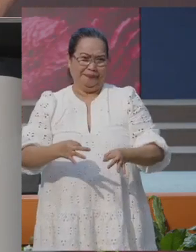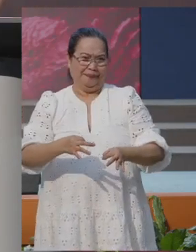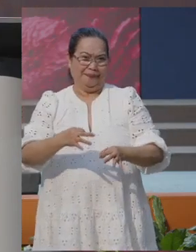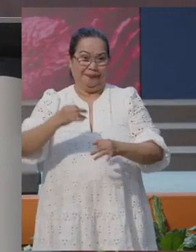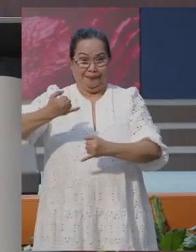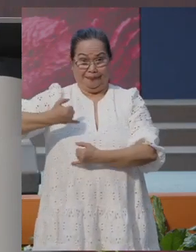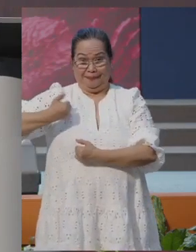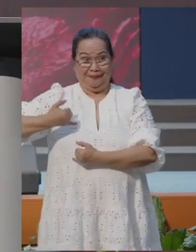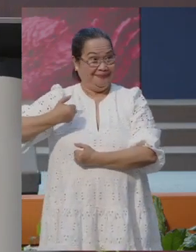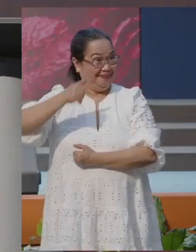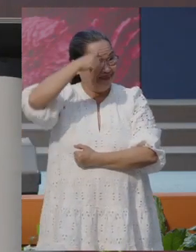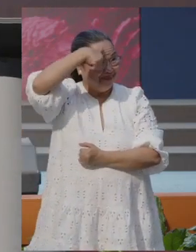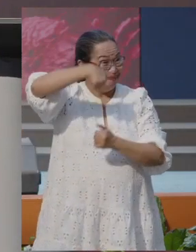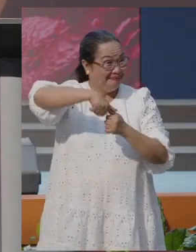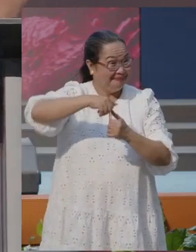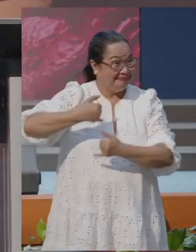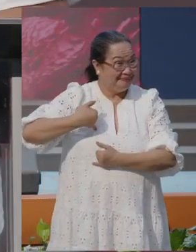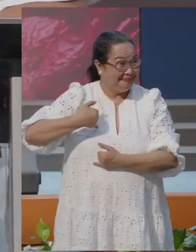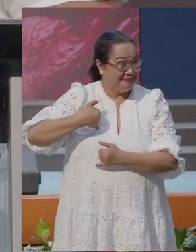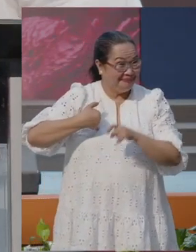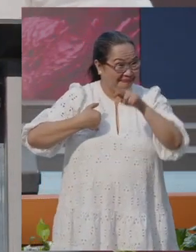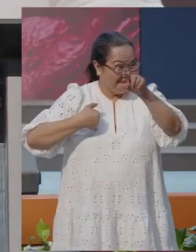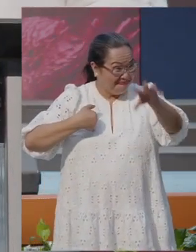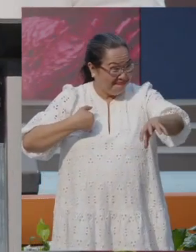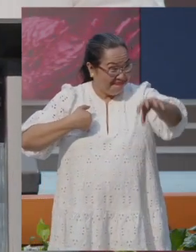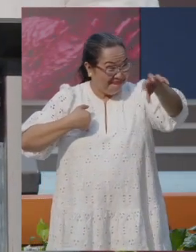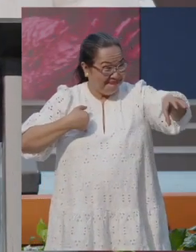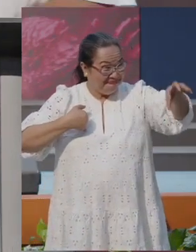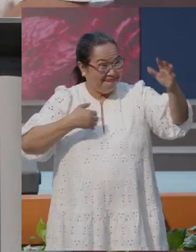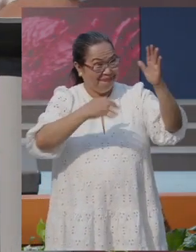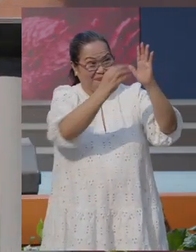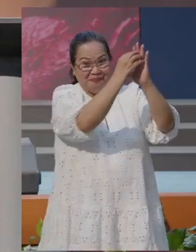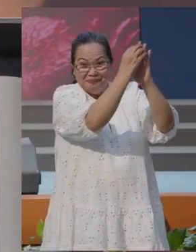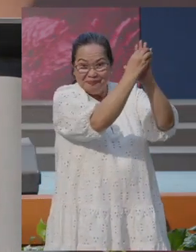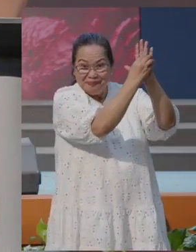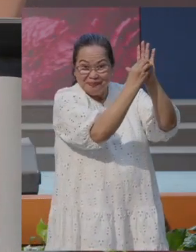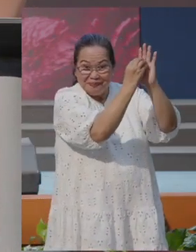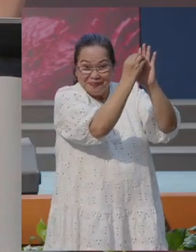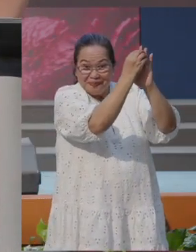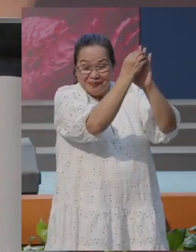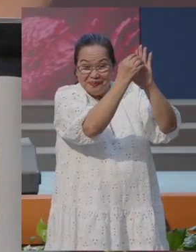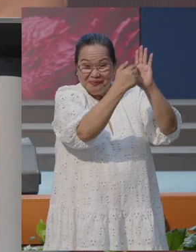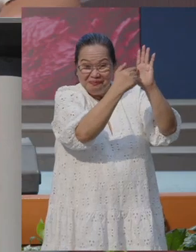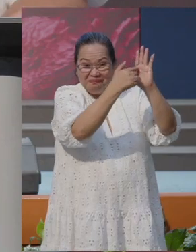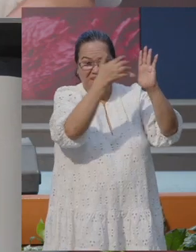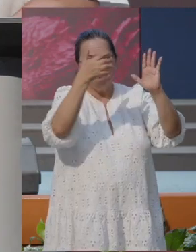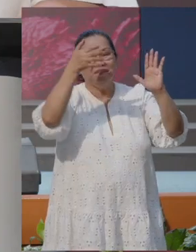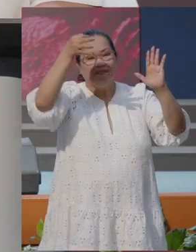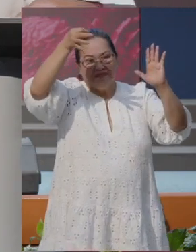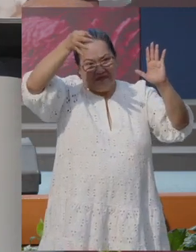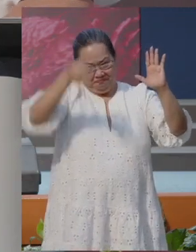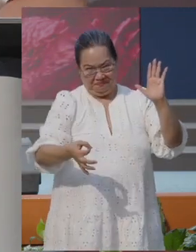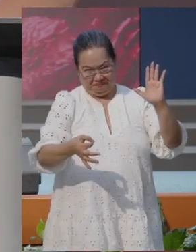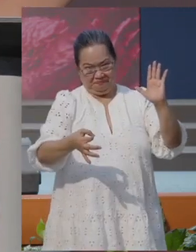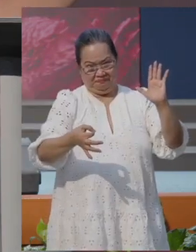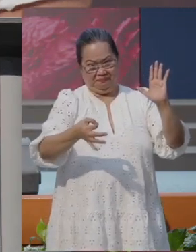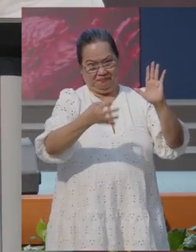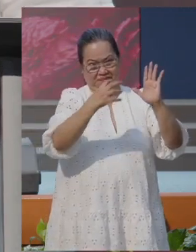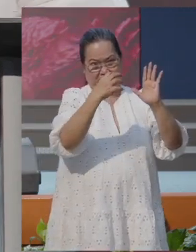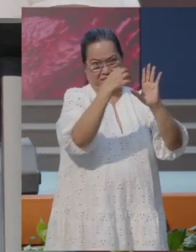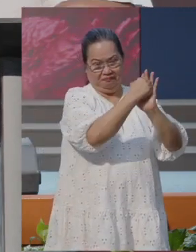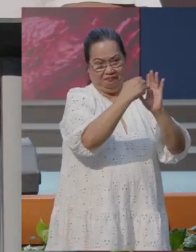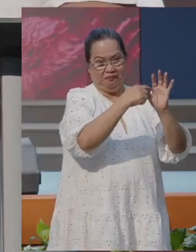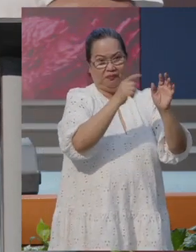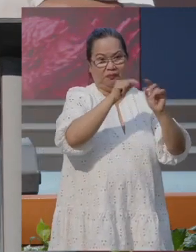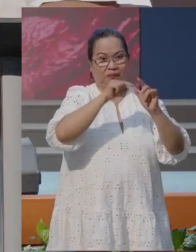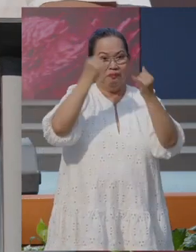Joshua. No? Yung mga Hivites, Perizzites, Canaanites, Jebusites, Girgashites, lahat po sila ay